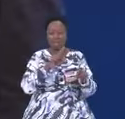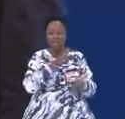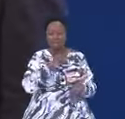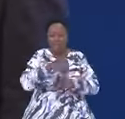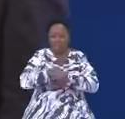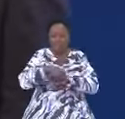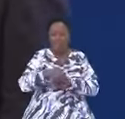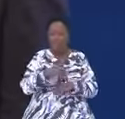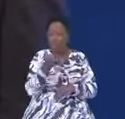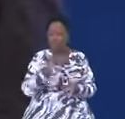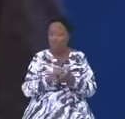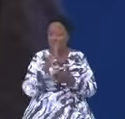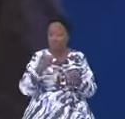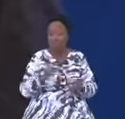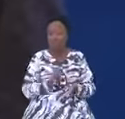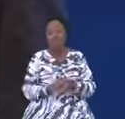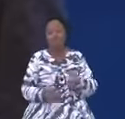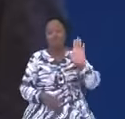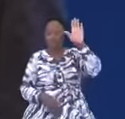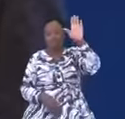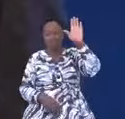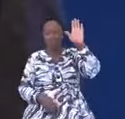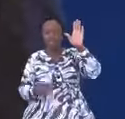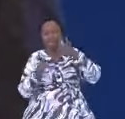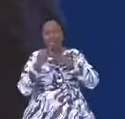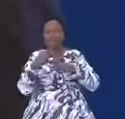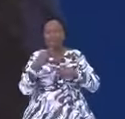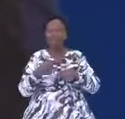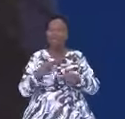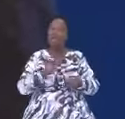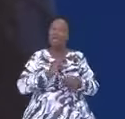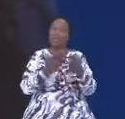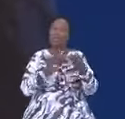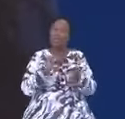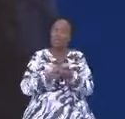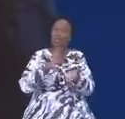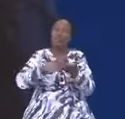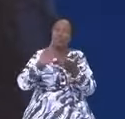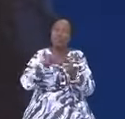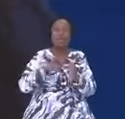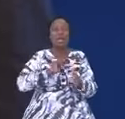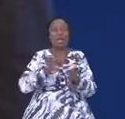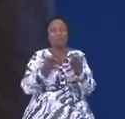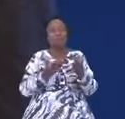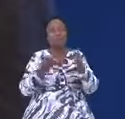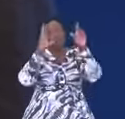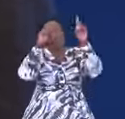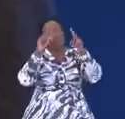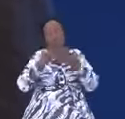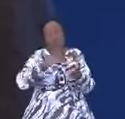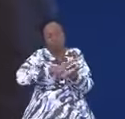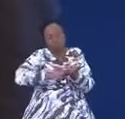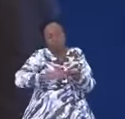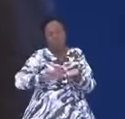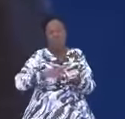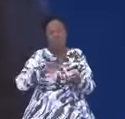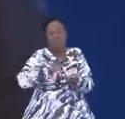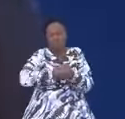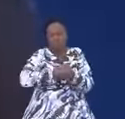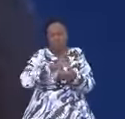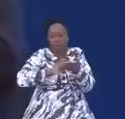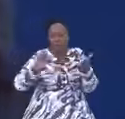je veux ce pardon je veux qu'ils effacent toute ma culpabilité tous mes péchés